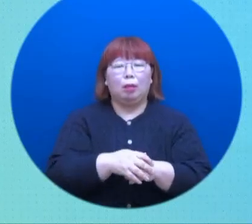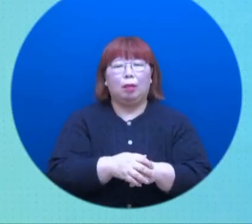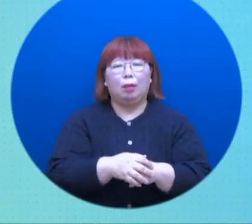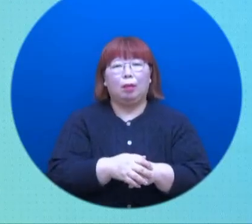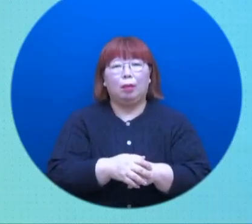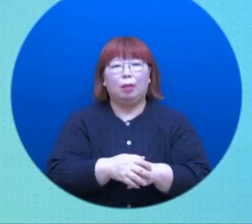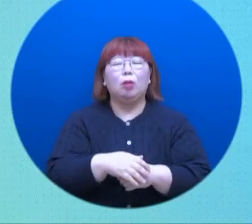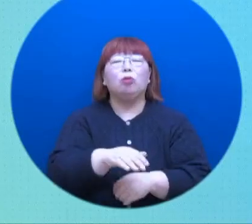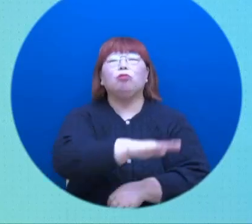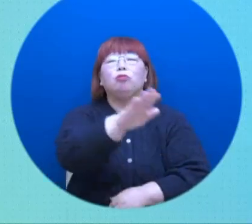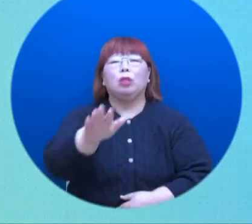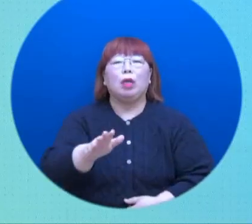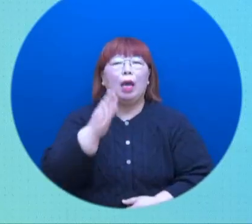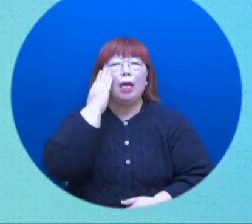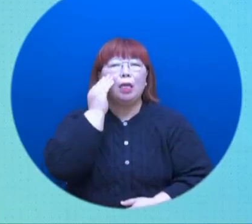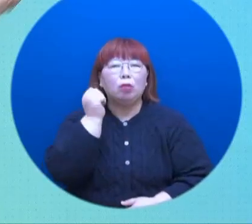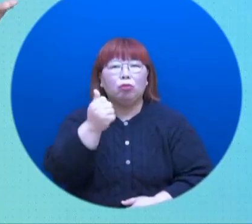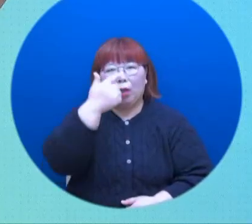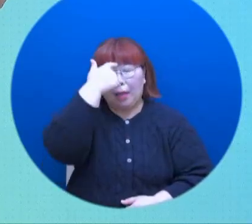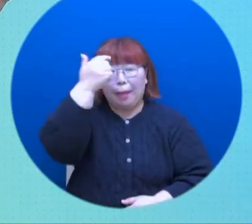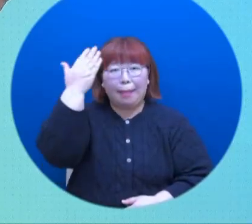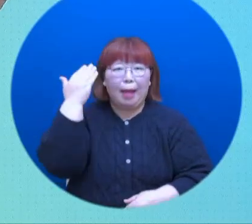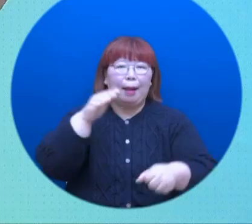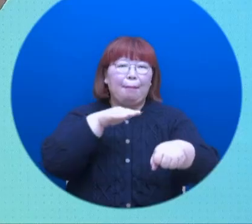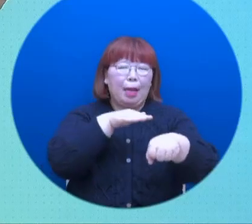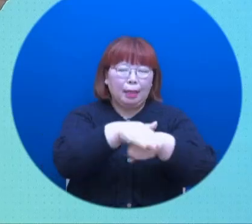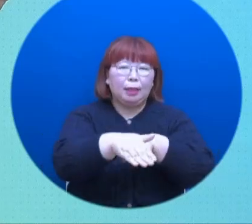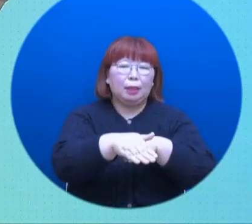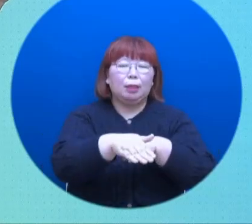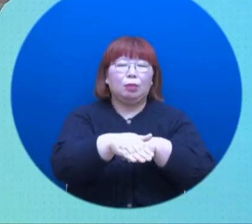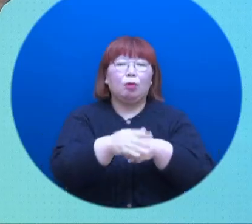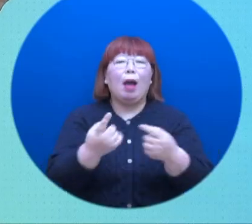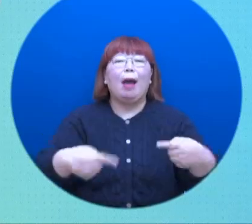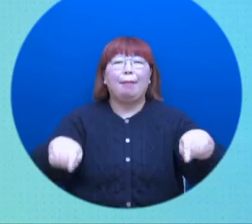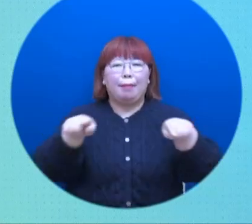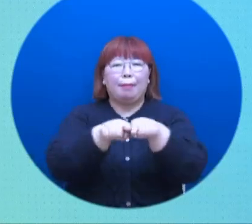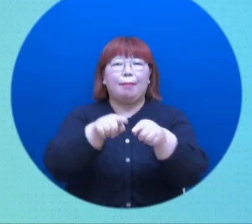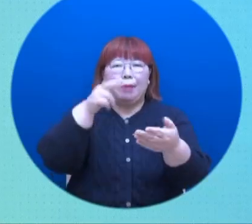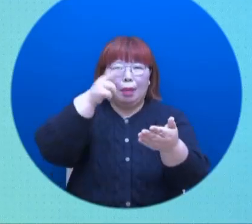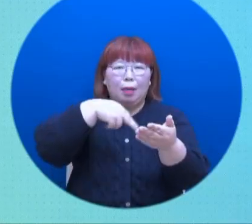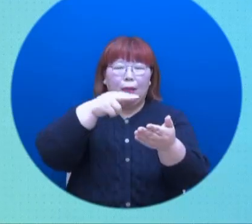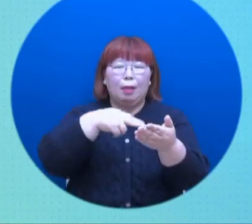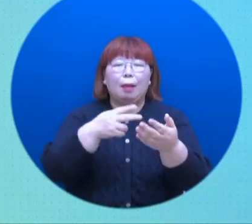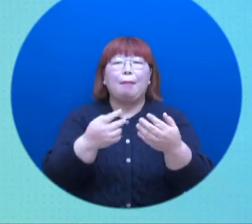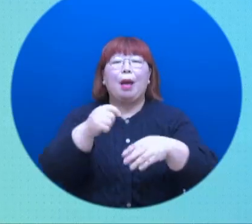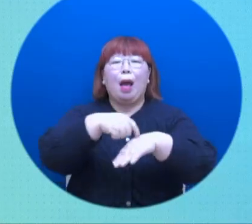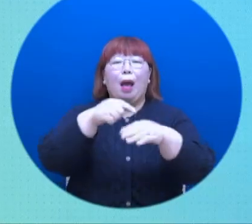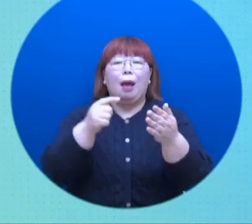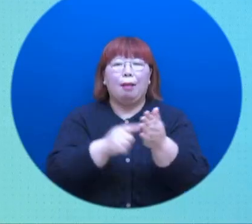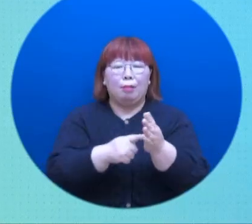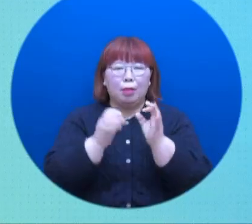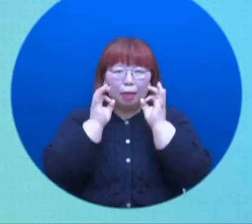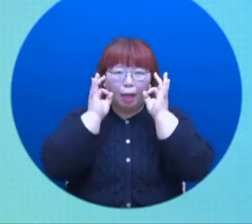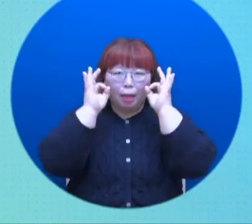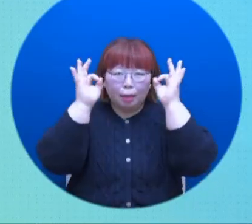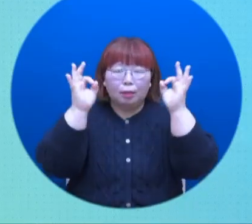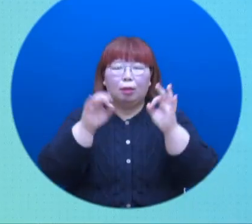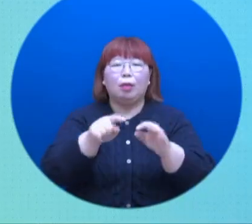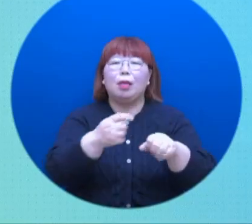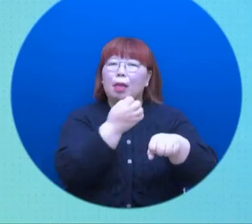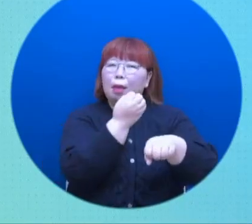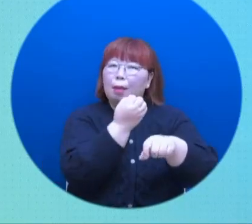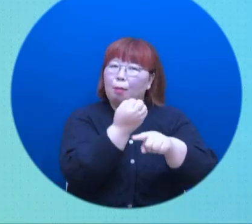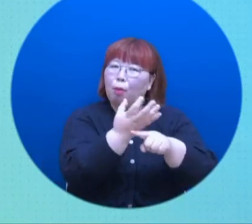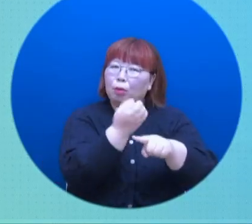우리가 익숙한 예전 버전, 우리 함께 마음을 다해서 이 보석을